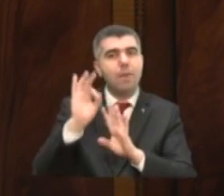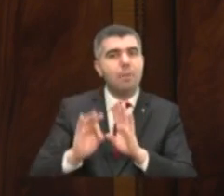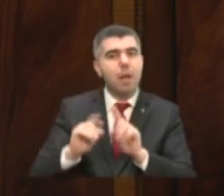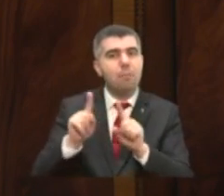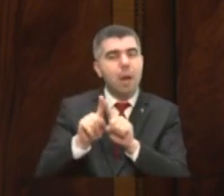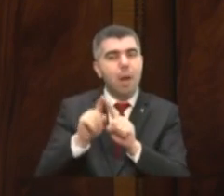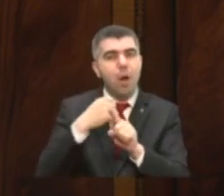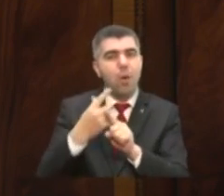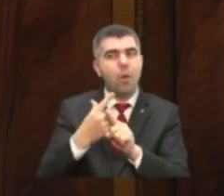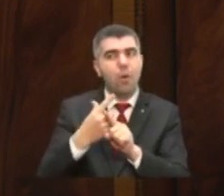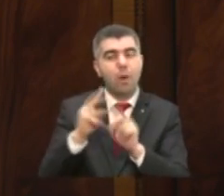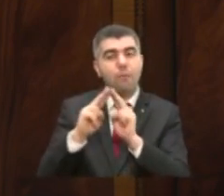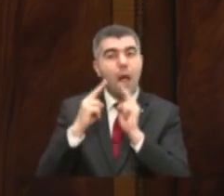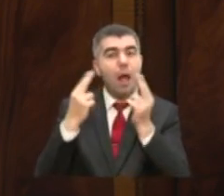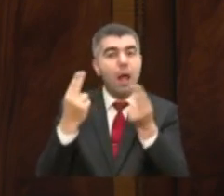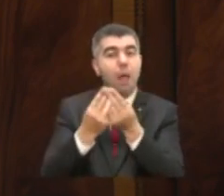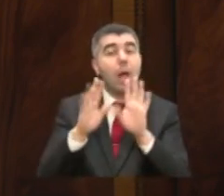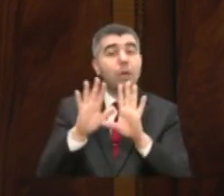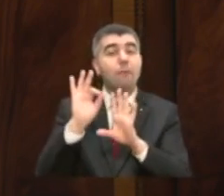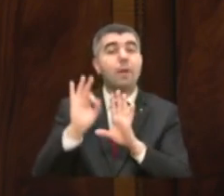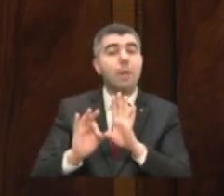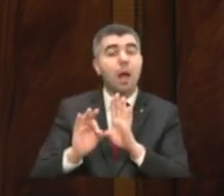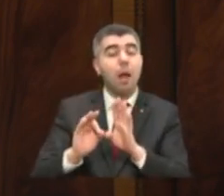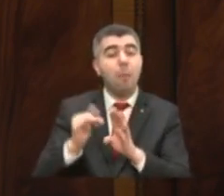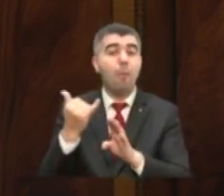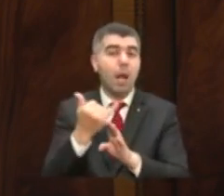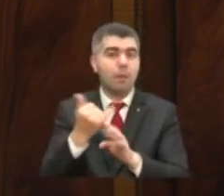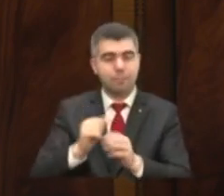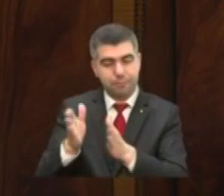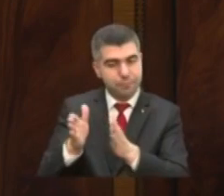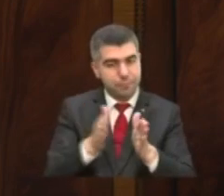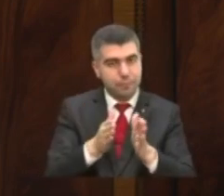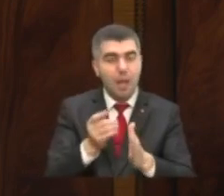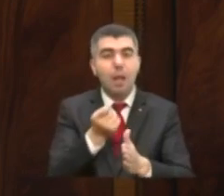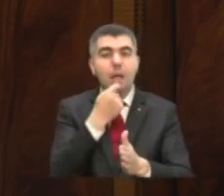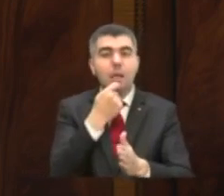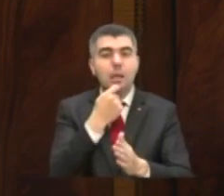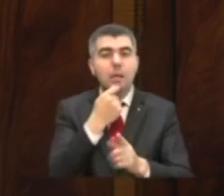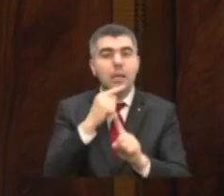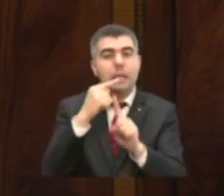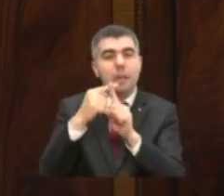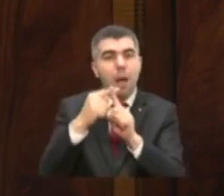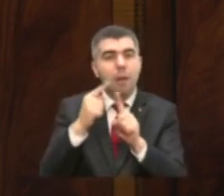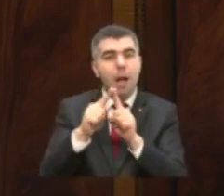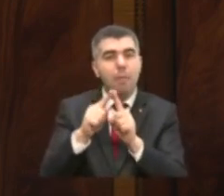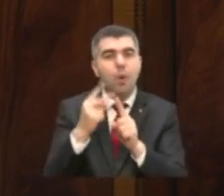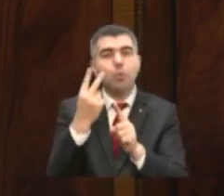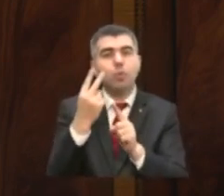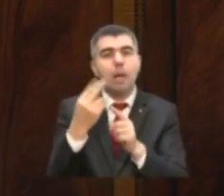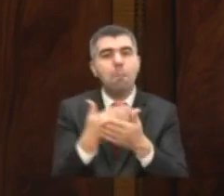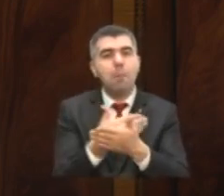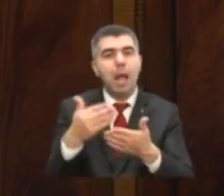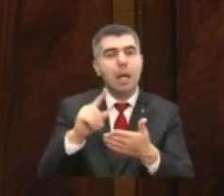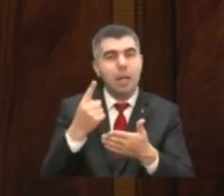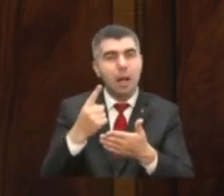الصحة 10%. سيد الرئيس، فيما يتعلق بالنسبة للأدوية، نخصص 2 مليار من الدراهم في الوقت، لا يصرف